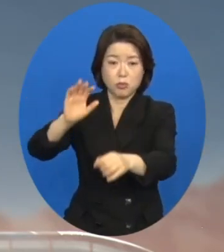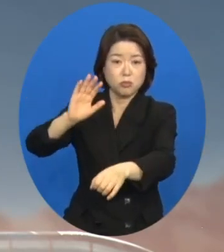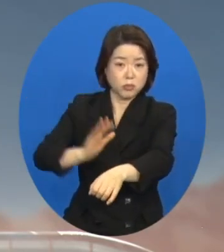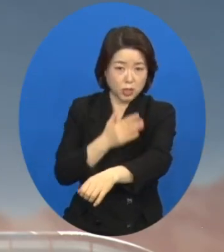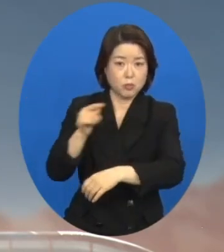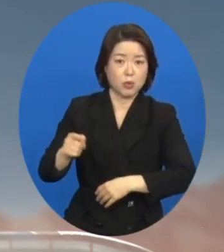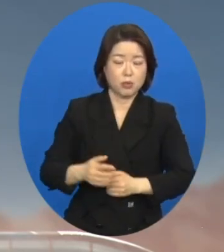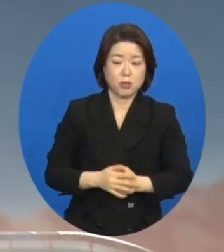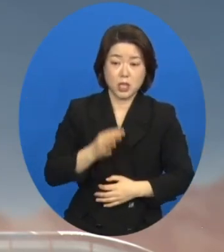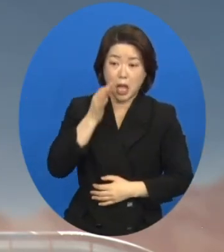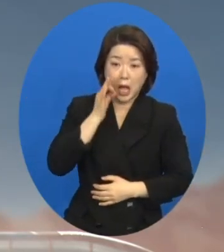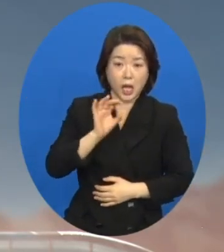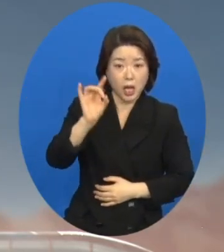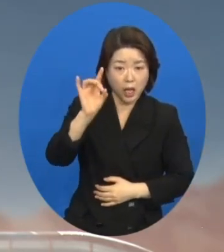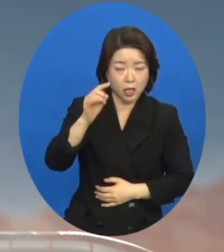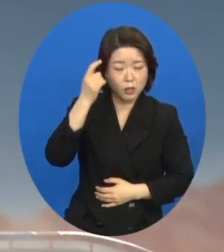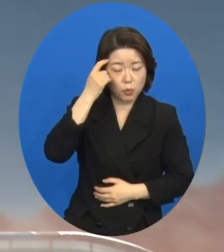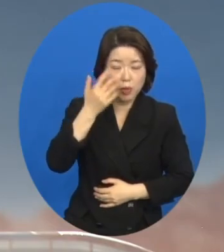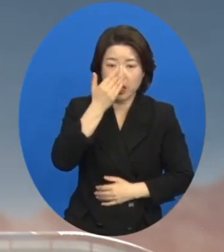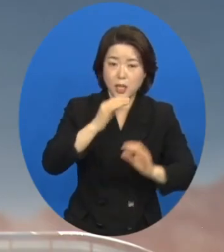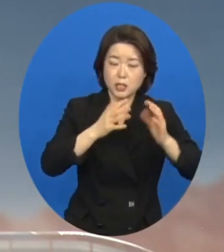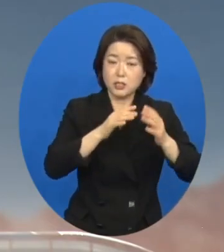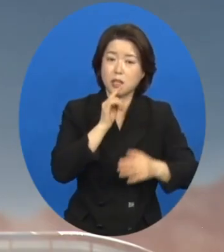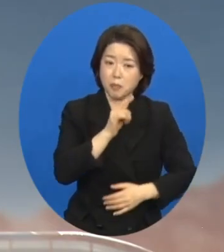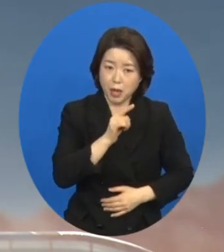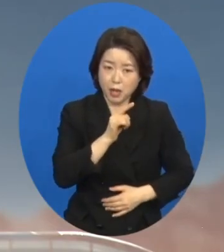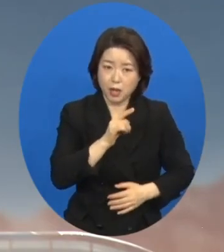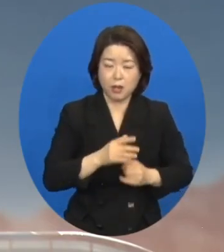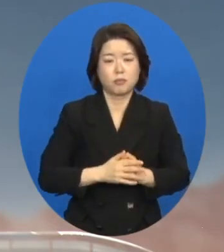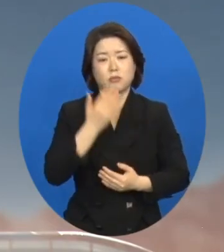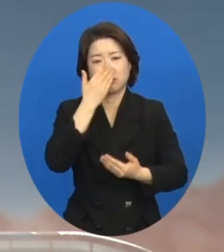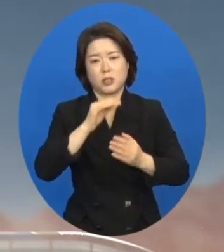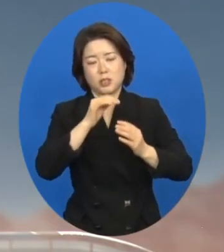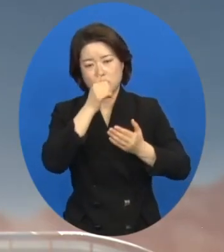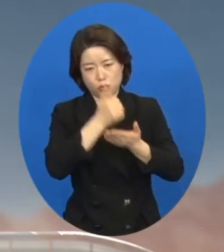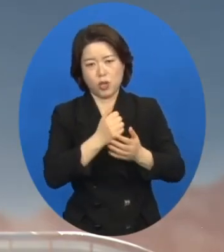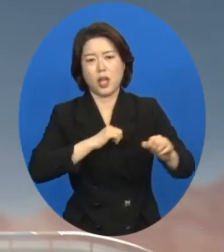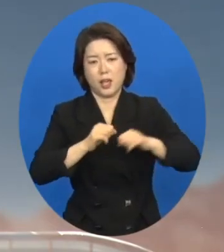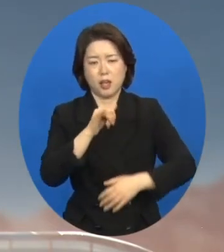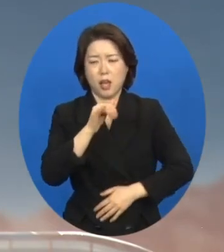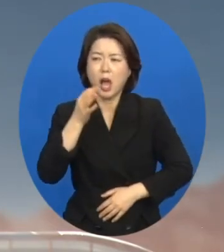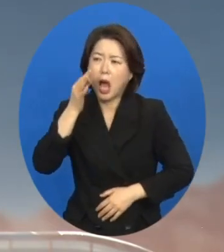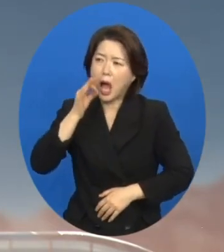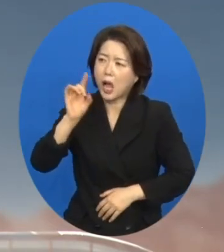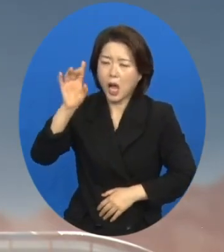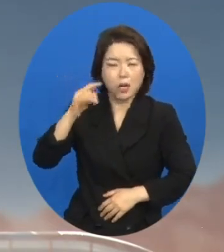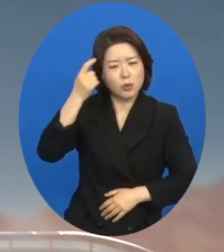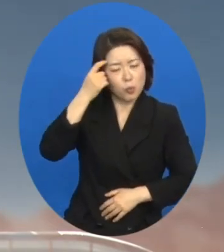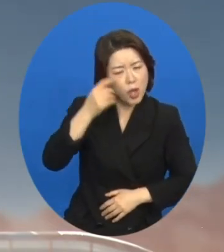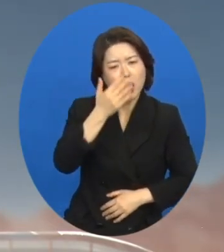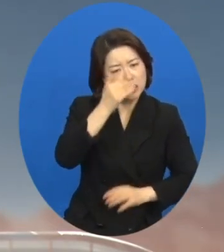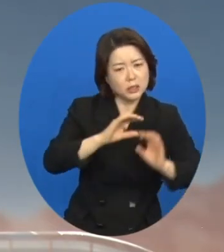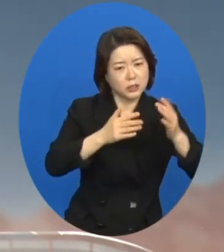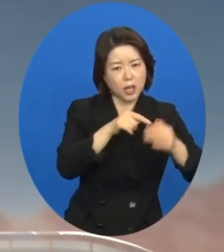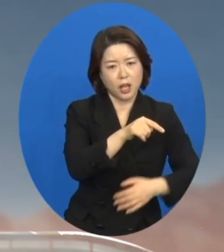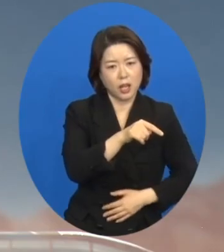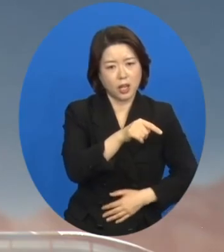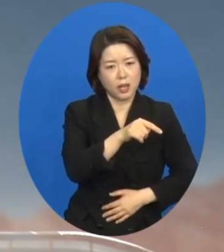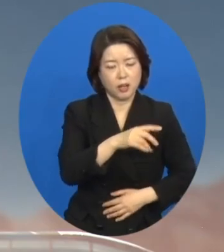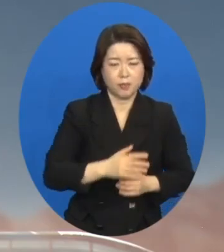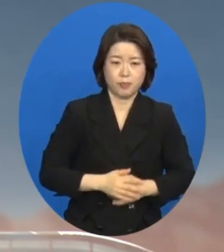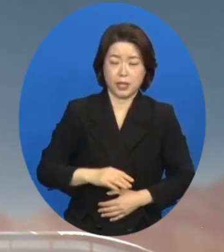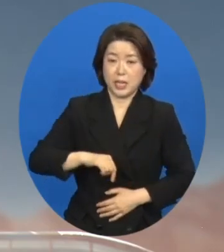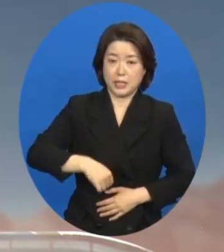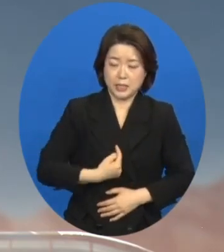왜 이스라엘 자손이라고 할까요? 11절에 이스라엘이 죄를 지었대요. 아니, 왜 아간인데 왜 이스라엘이라고 했을까요?